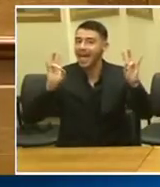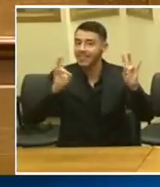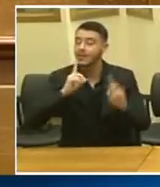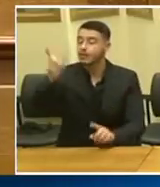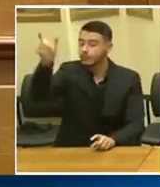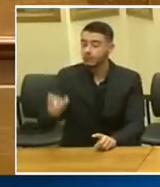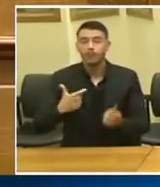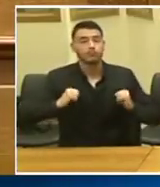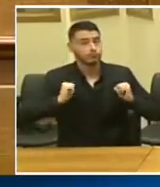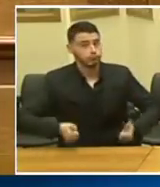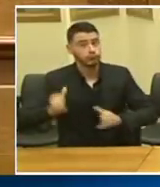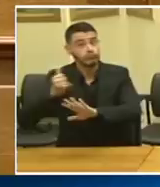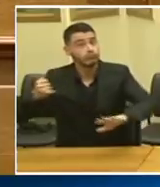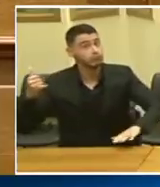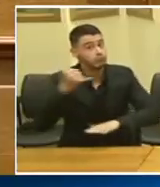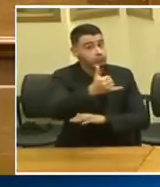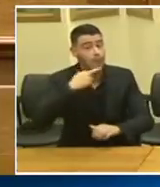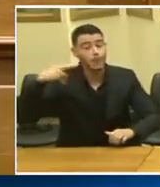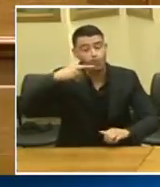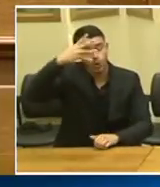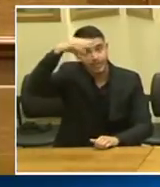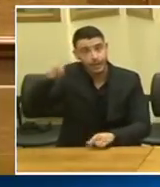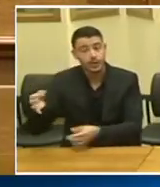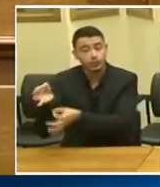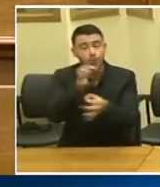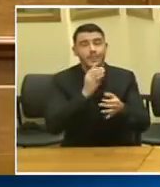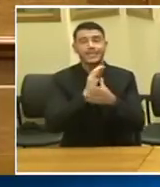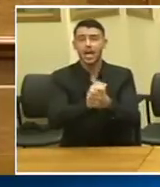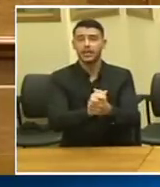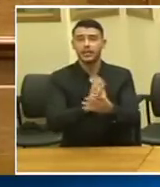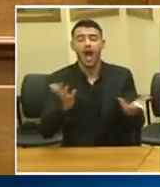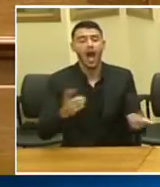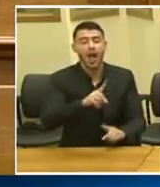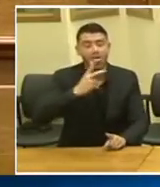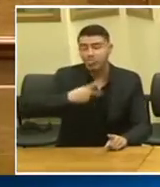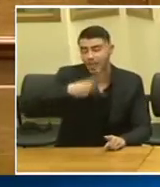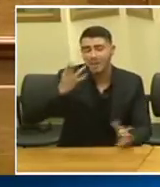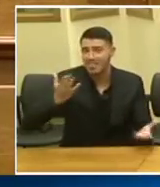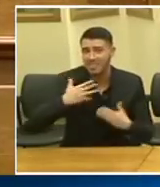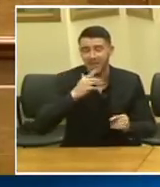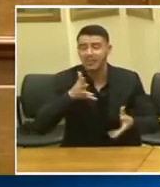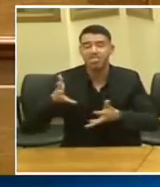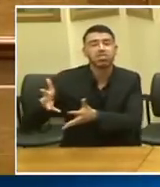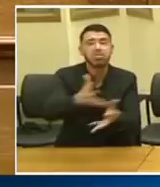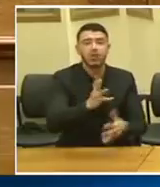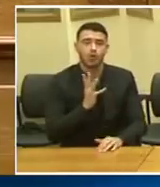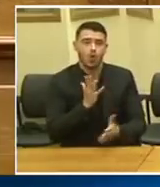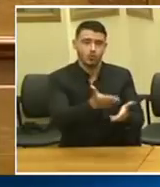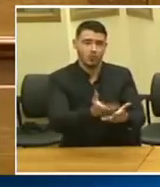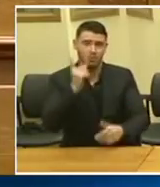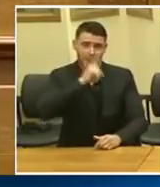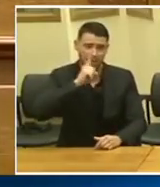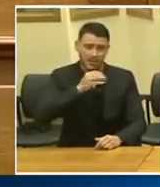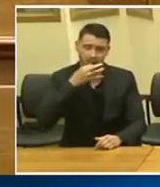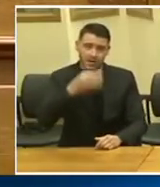Πρωθυπουργό για να του δώσει συγχαρητήρια. Αυτό είναι δικαίωμά σας. Δεν είναι δικαίωμά σας όμως να λέτε ψέματα στον κόσμο. Και κυρίως στον κόσμο